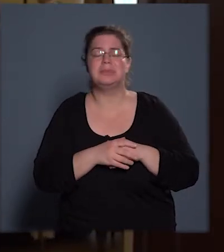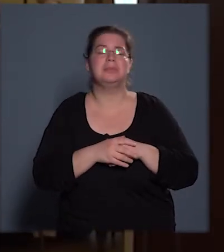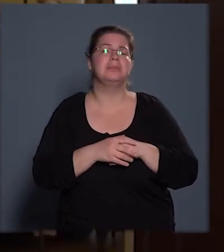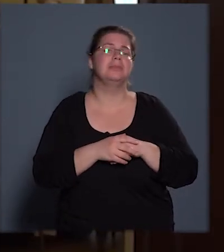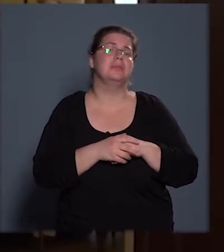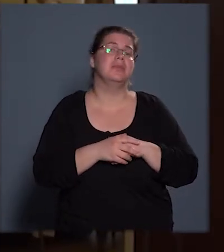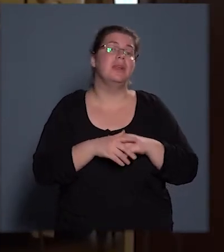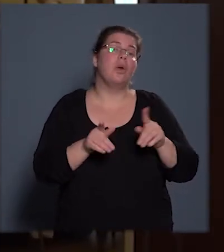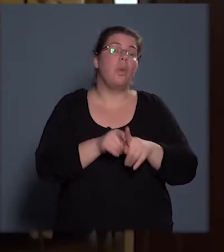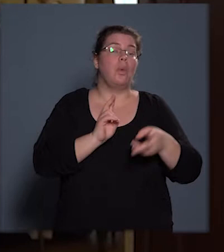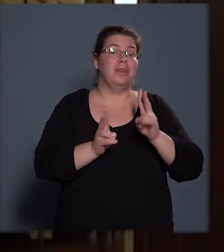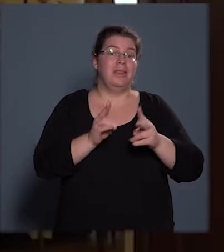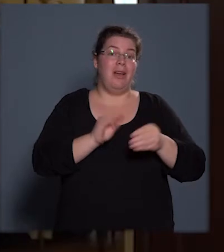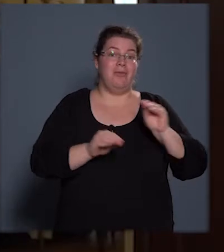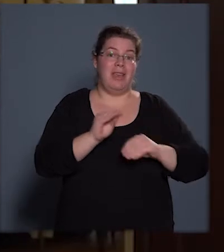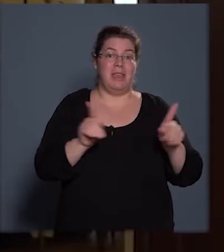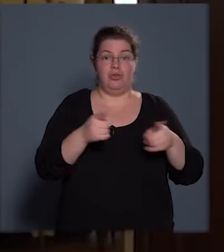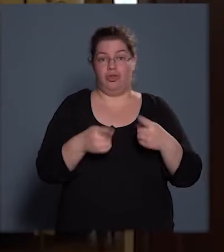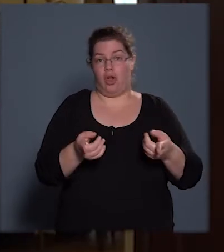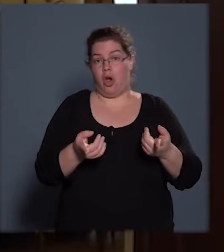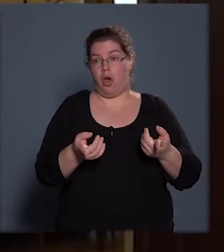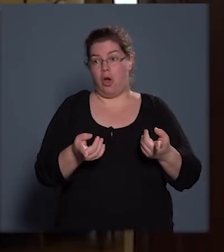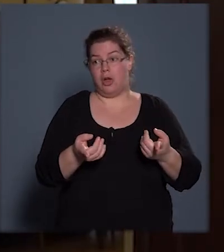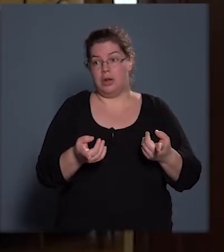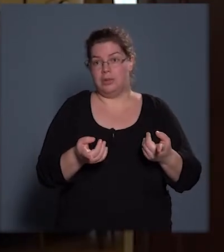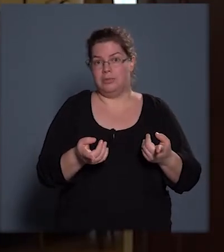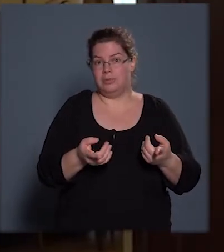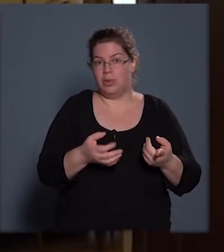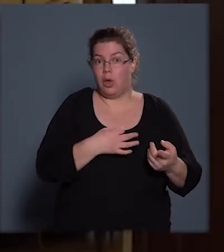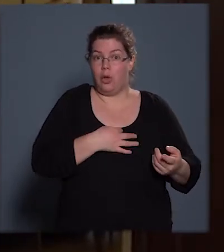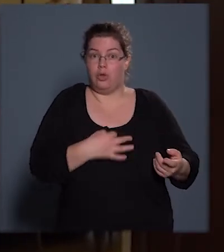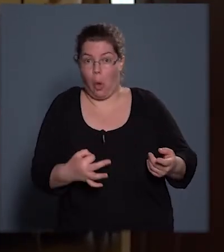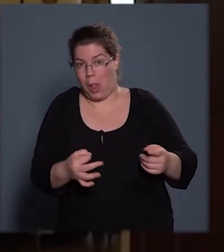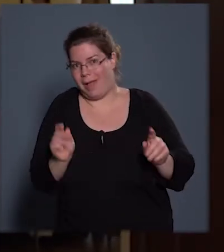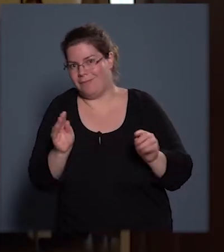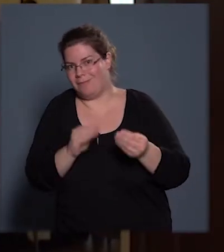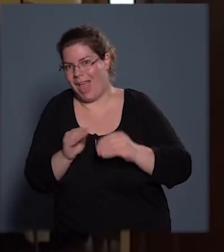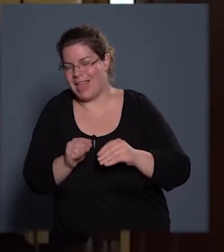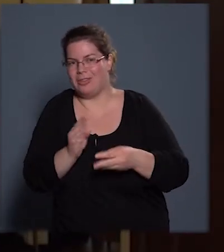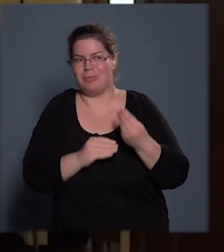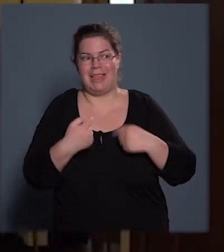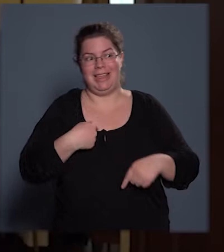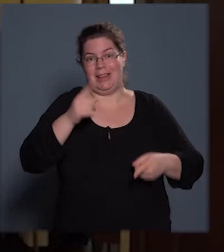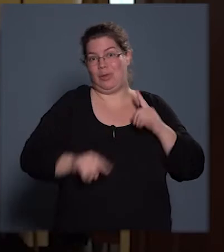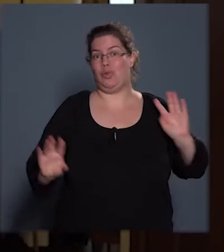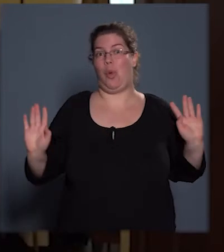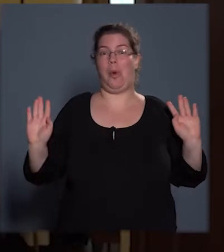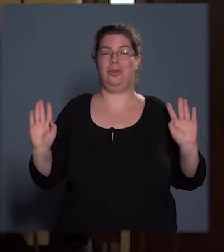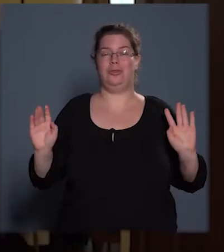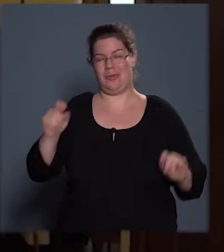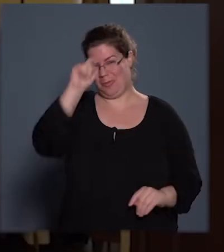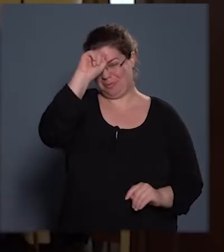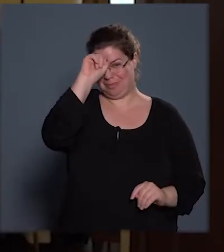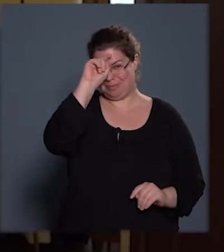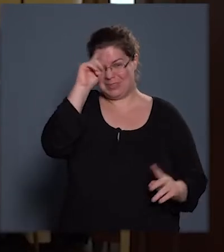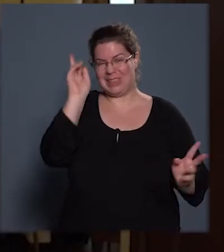közülük. Úgyhogy a vegyes kartól, a vegyes kar tőlem vegyes ma egyedül, mert én vagyok az utolsó mohikán,